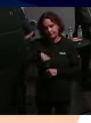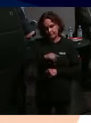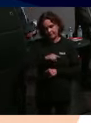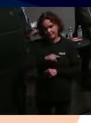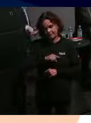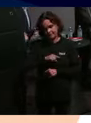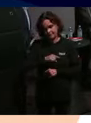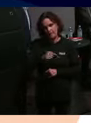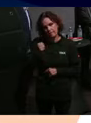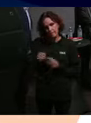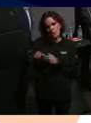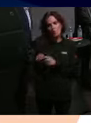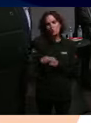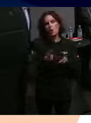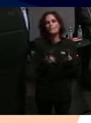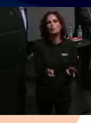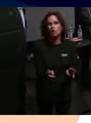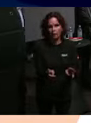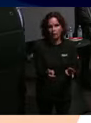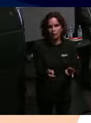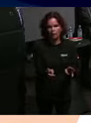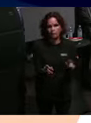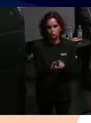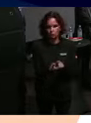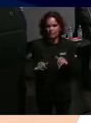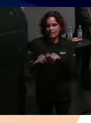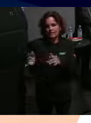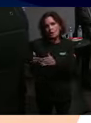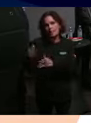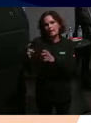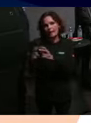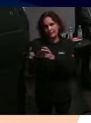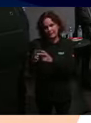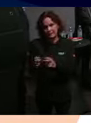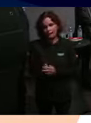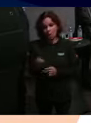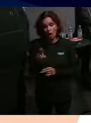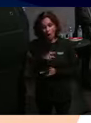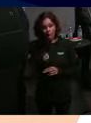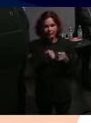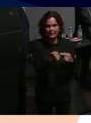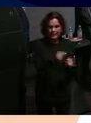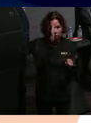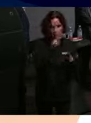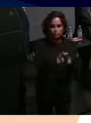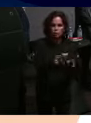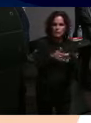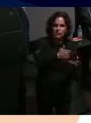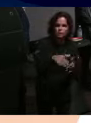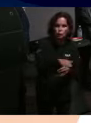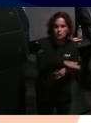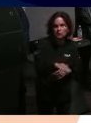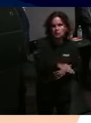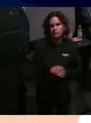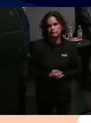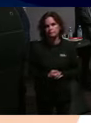det handler også om og det å unngå å bruke, sånn at man frigjør elektrisitet og annen energi som kan brukes i samfunnet.